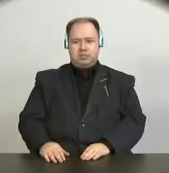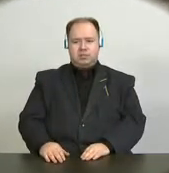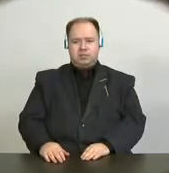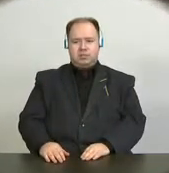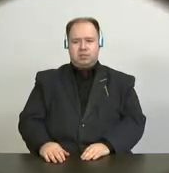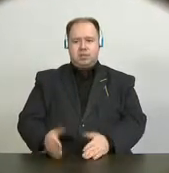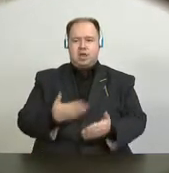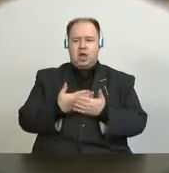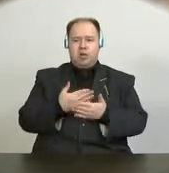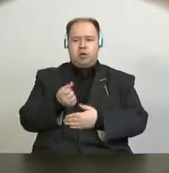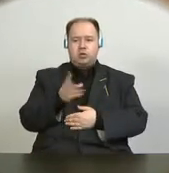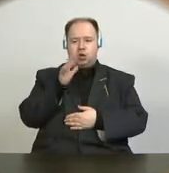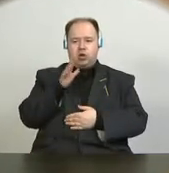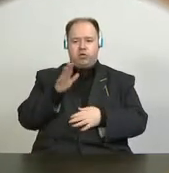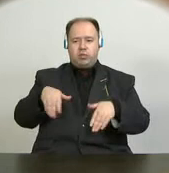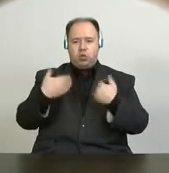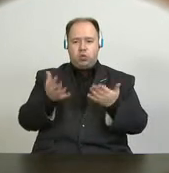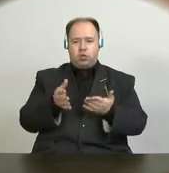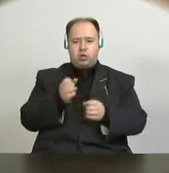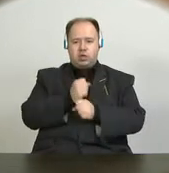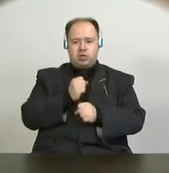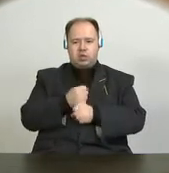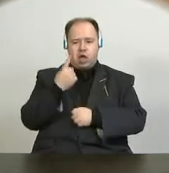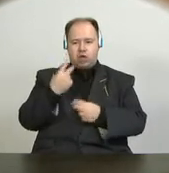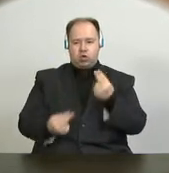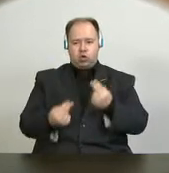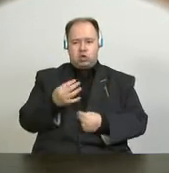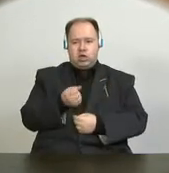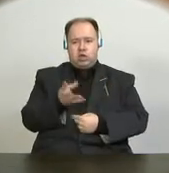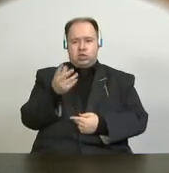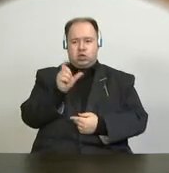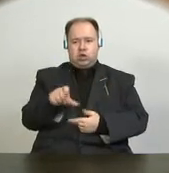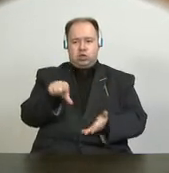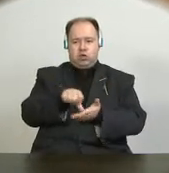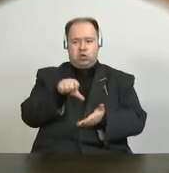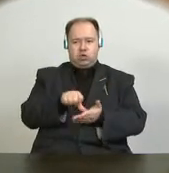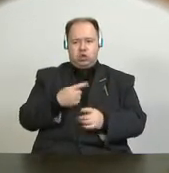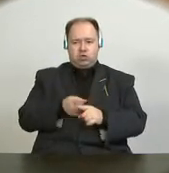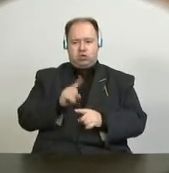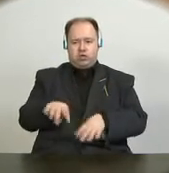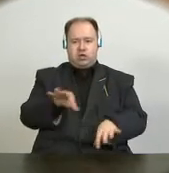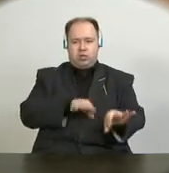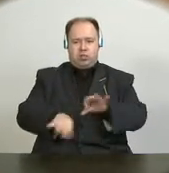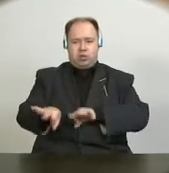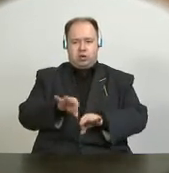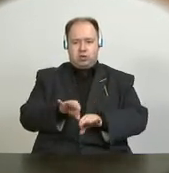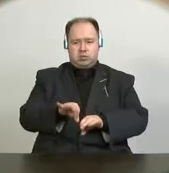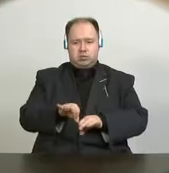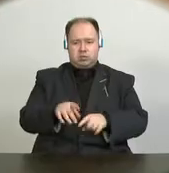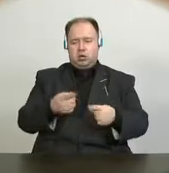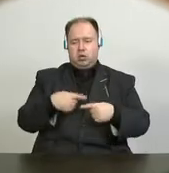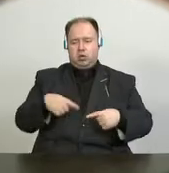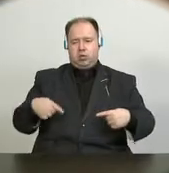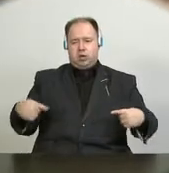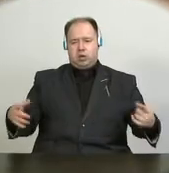примерно сколько времени уходит на создание одной игры и сколько человек участвовать в создании ох очень большая разница